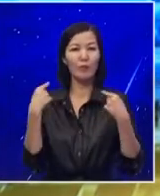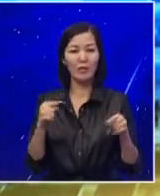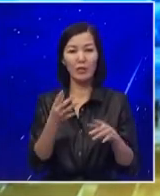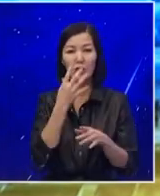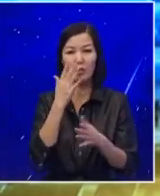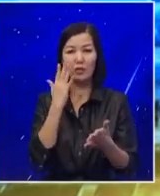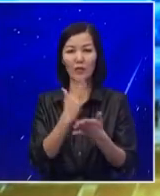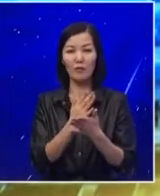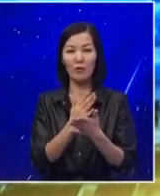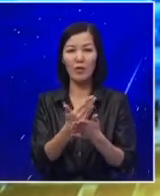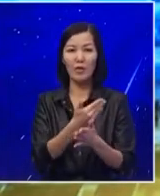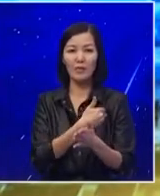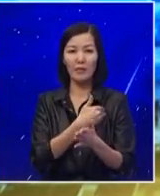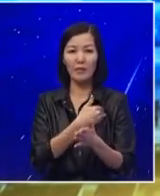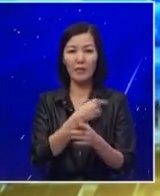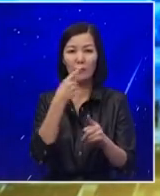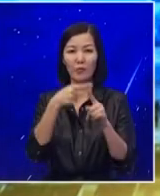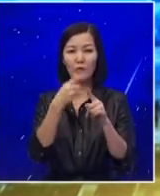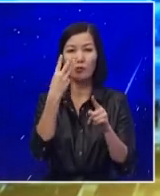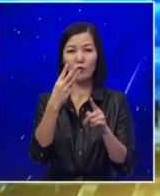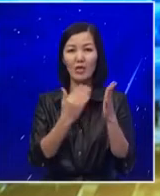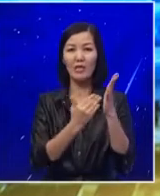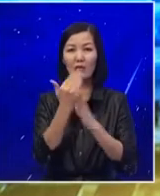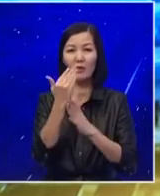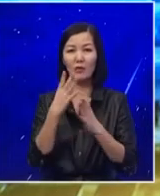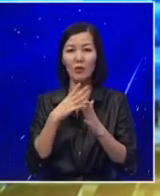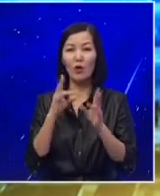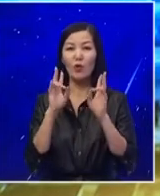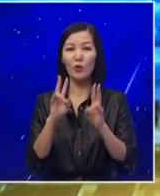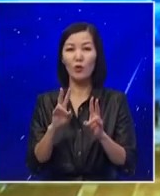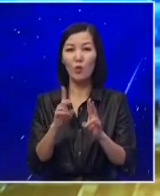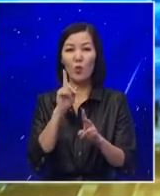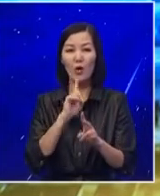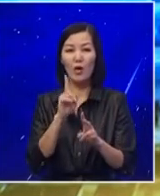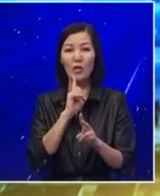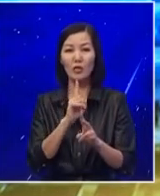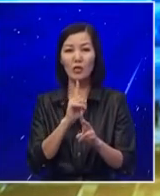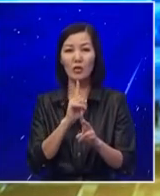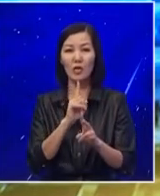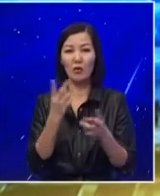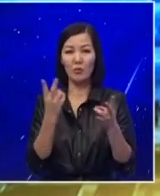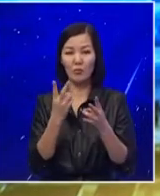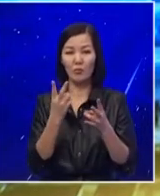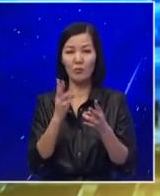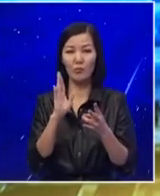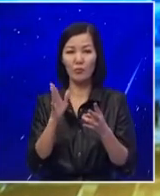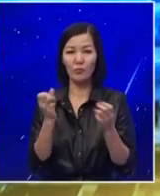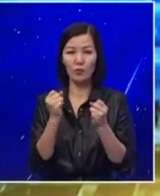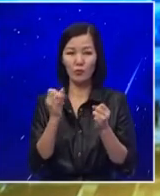тұр. Сынап бағанасы күндіз плюс 3-ке дейін көтерілді. Десе де мамандар уақытша жылуға алданбауға жеттігін